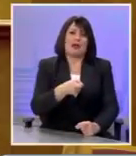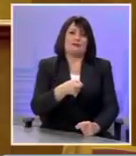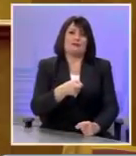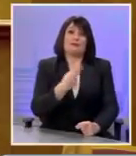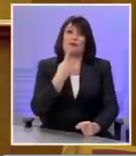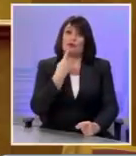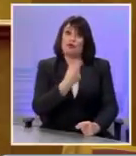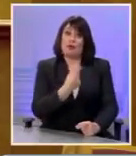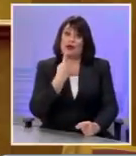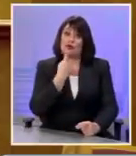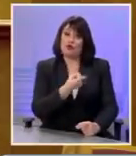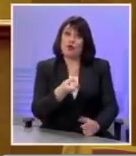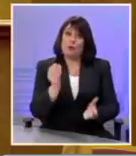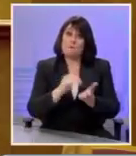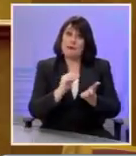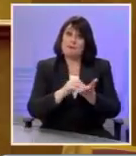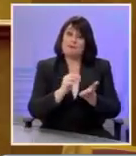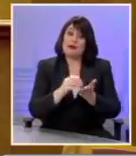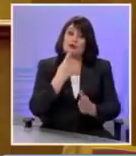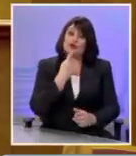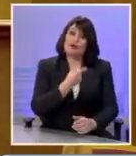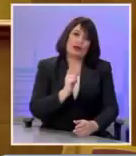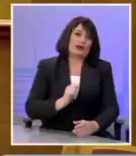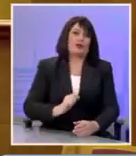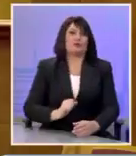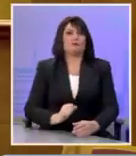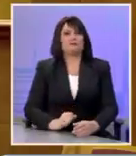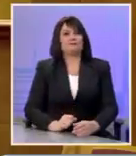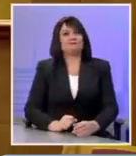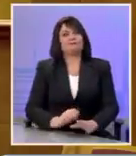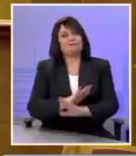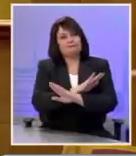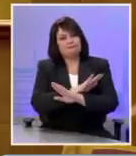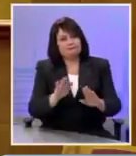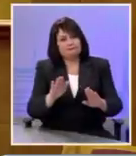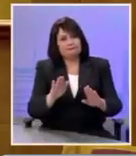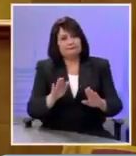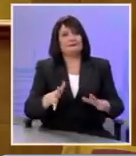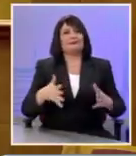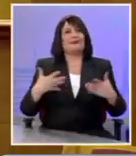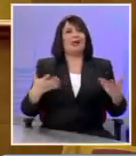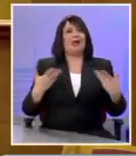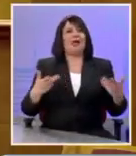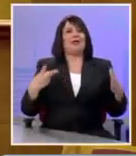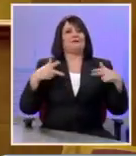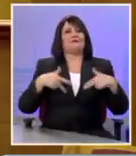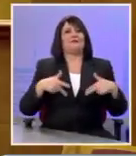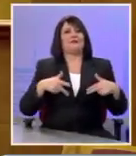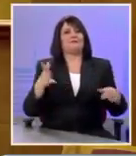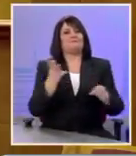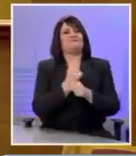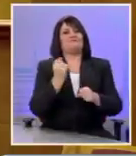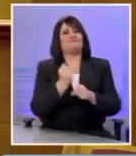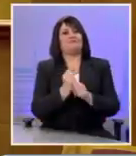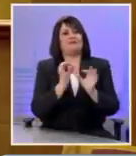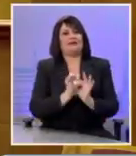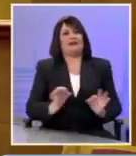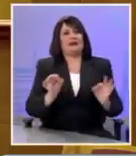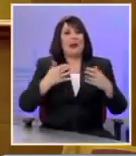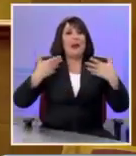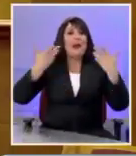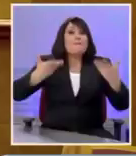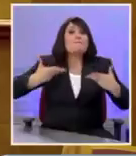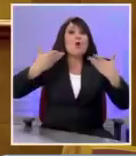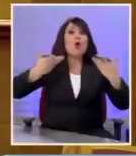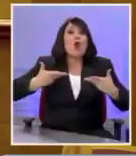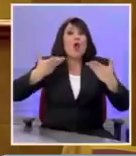το λέμε άλλη μία φορά. Ας πάψει να πανηγυρίζει η κυβέρνηση και ας ετοιμάσει την απολογία